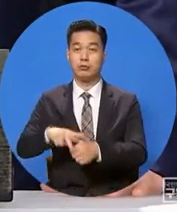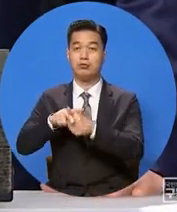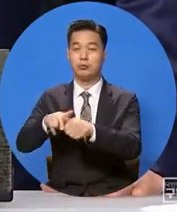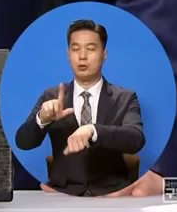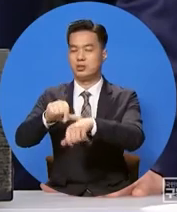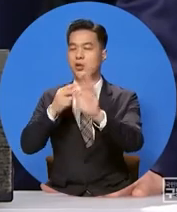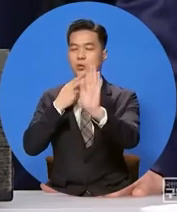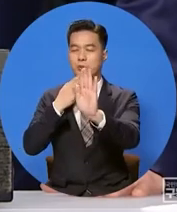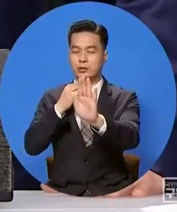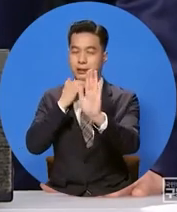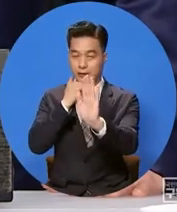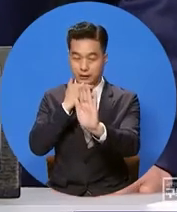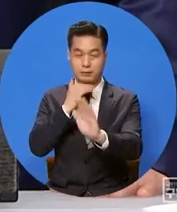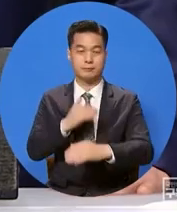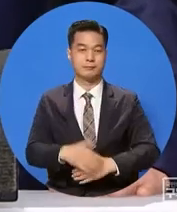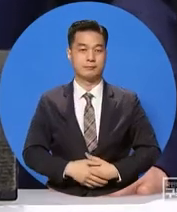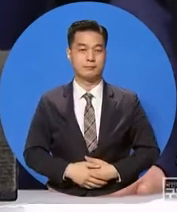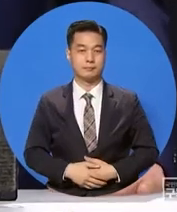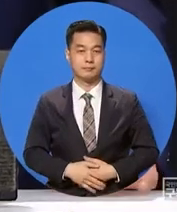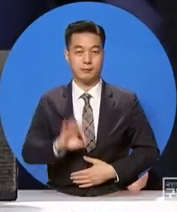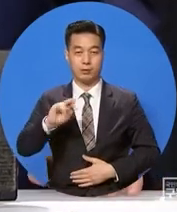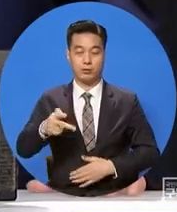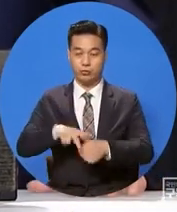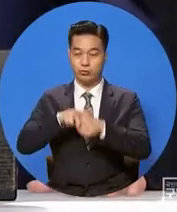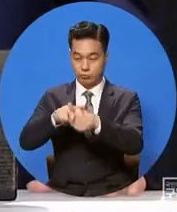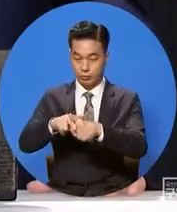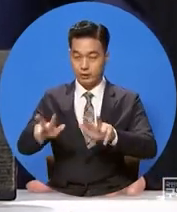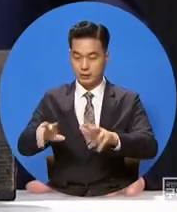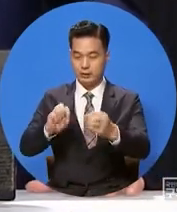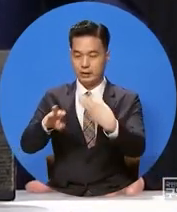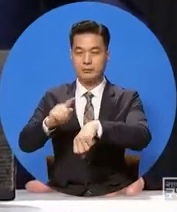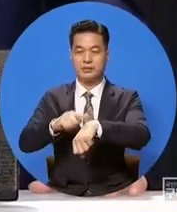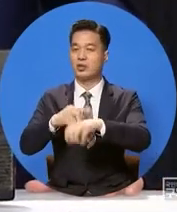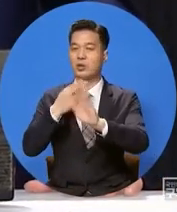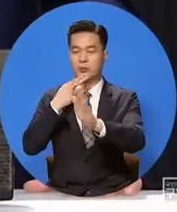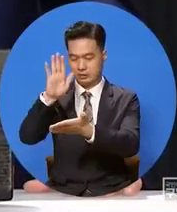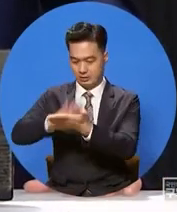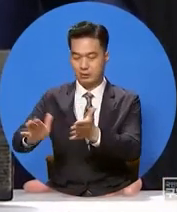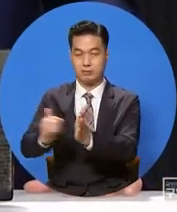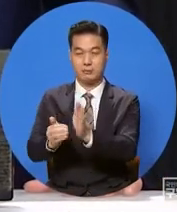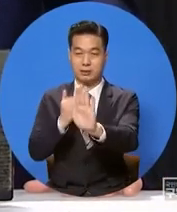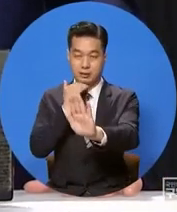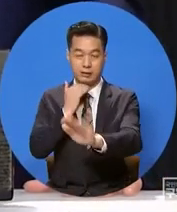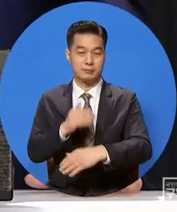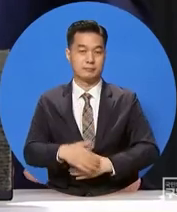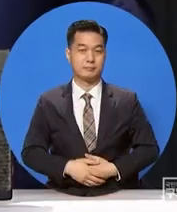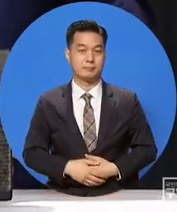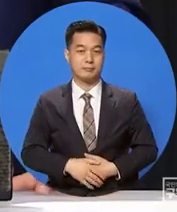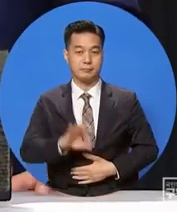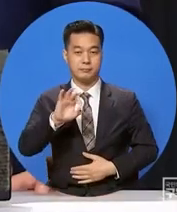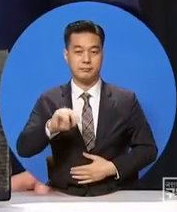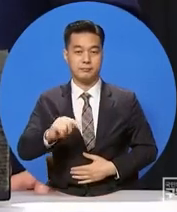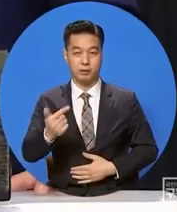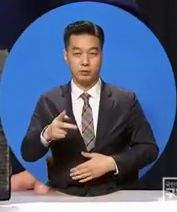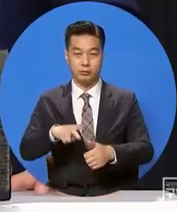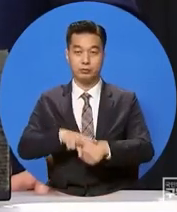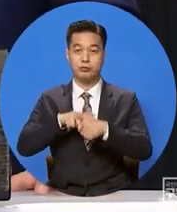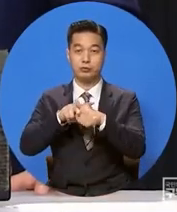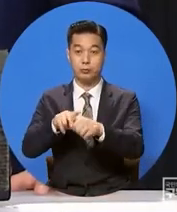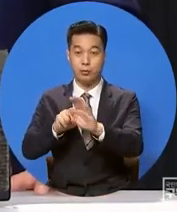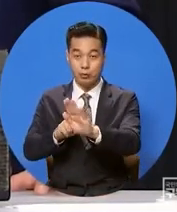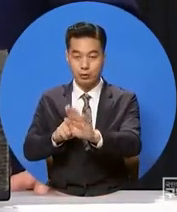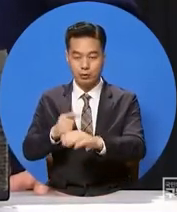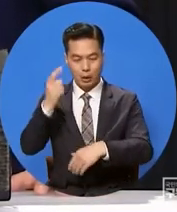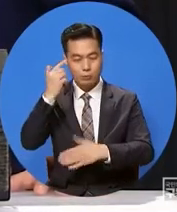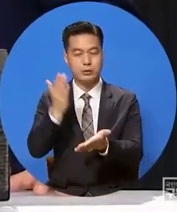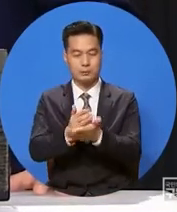경륜 있다고 보시는 거예요? 네. 윤 후보는 지금 네. 답변할 시간 다 써버렸어요. 네. 윤 후보는 묻지 마십시오. 그러면